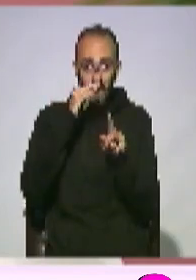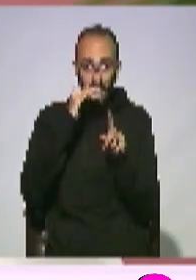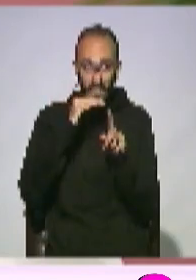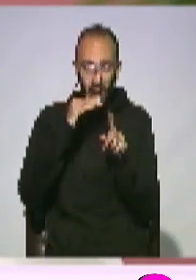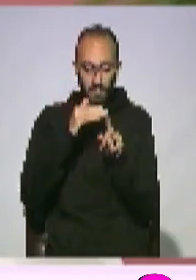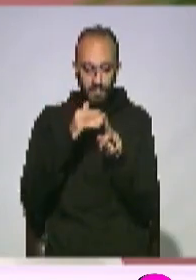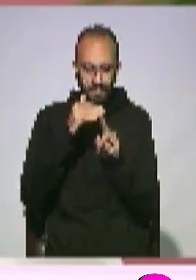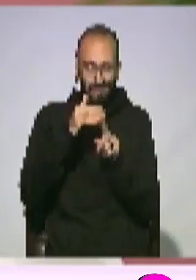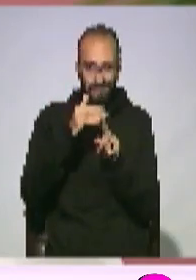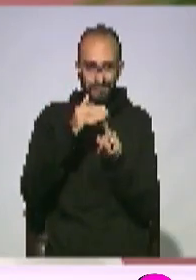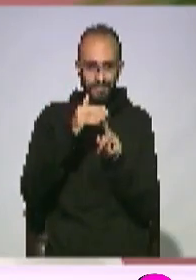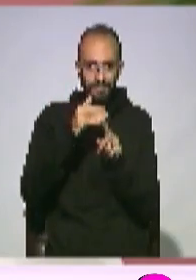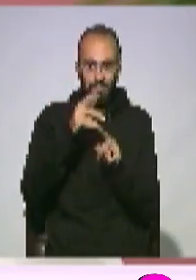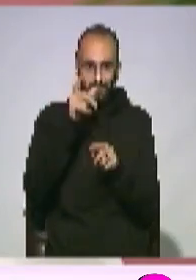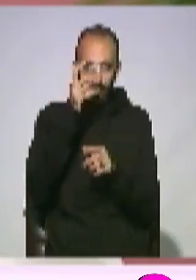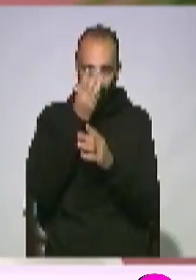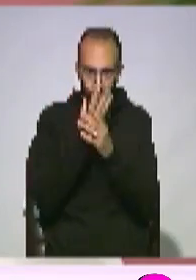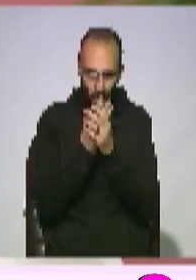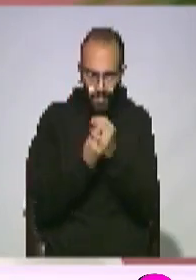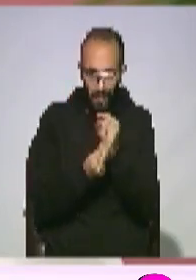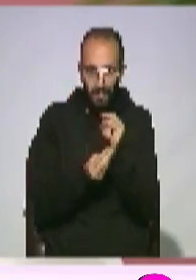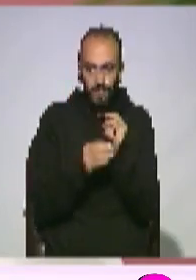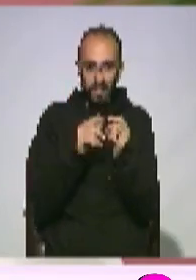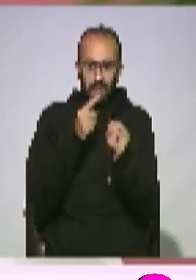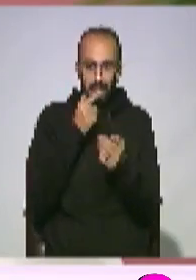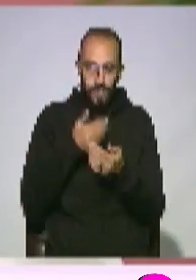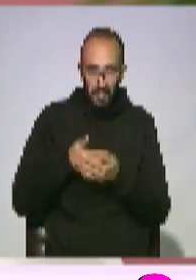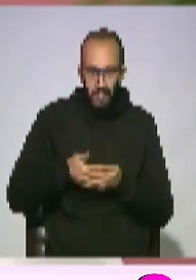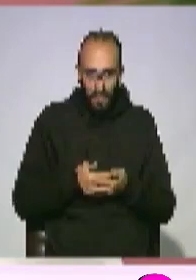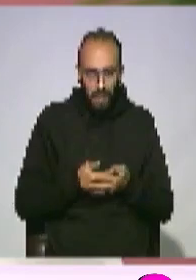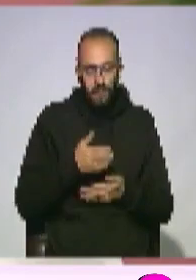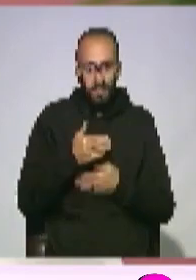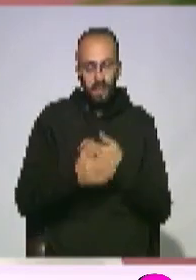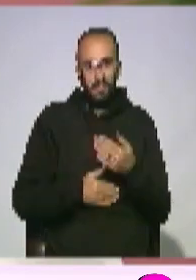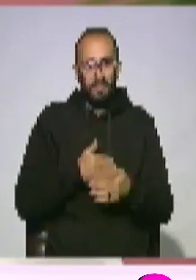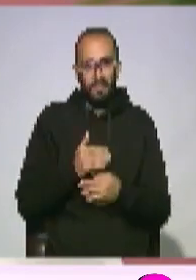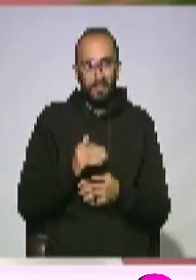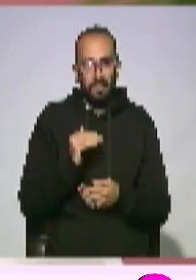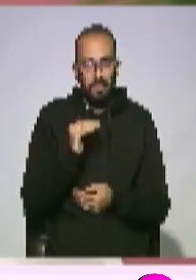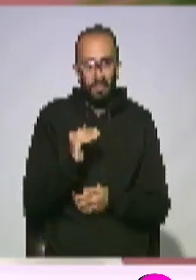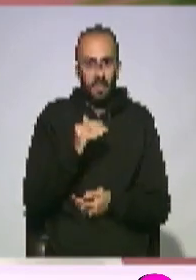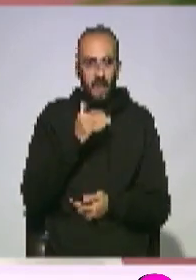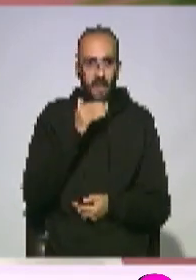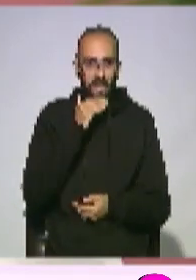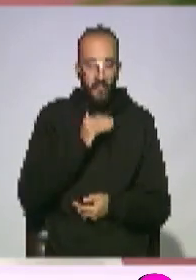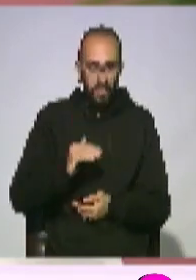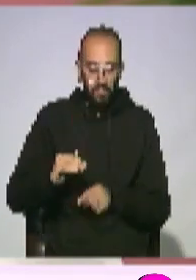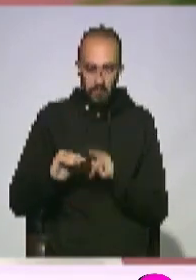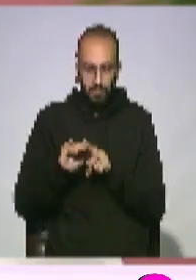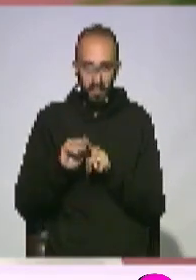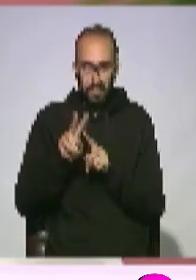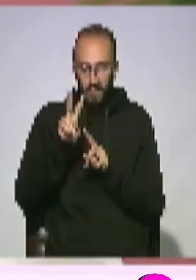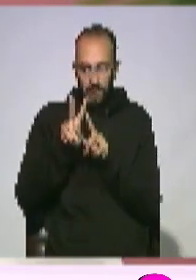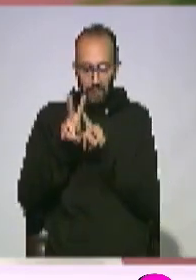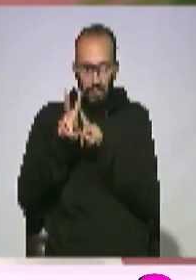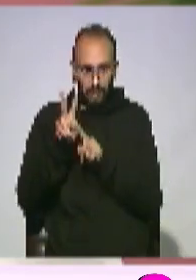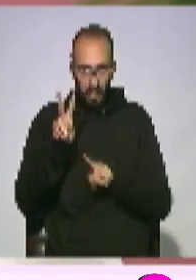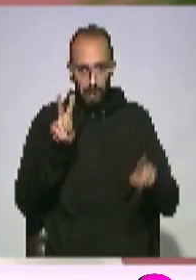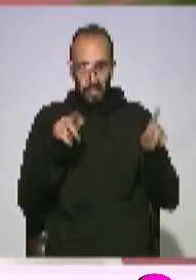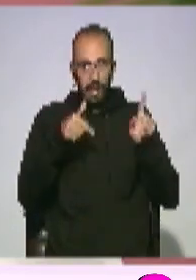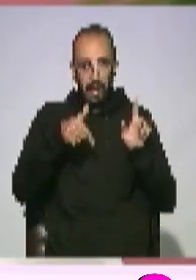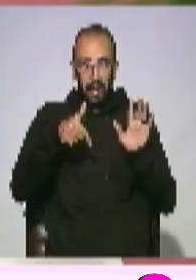المتأخر. يعني الإنسان بيتولد بيبقى طفل رضيع، بيبقى مرحلة طفولة متقدمة اللي هي من